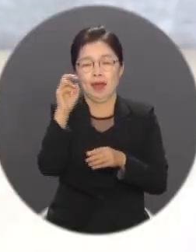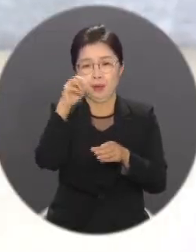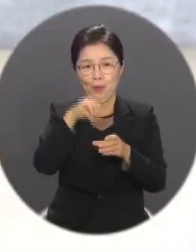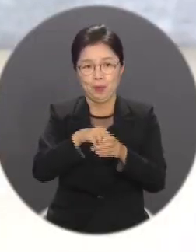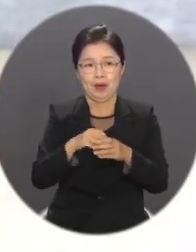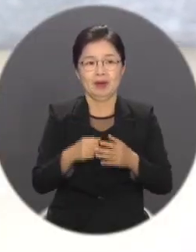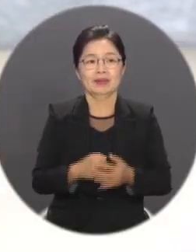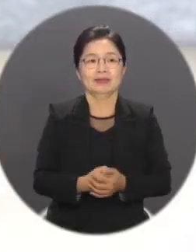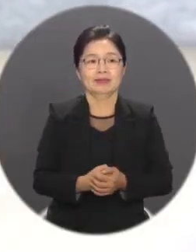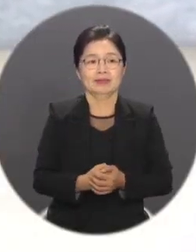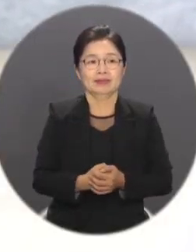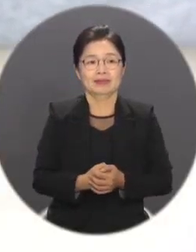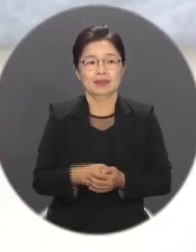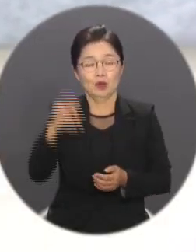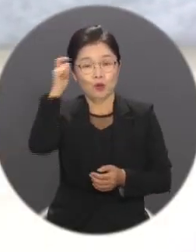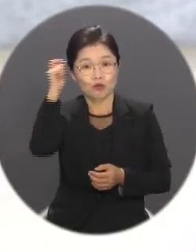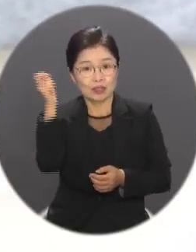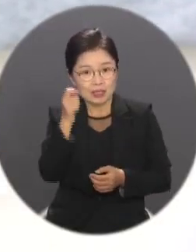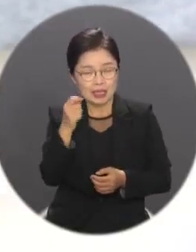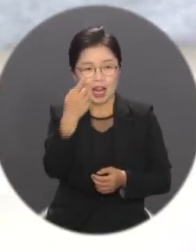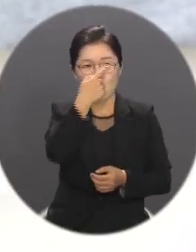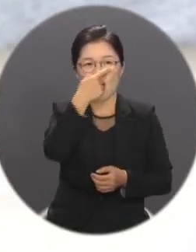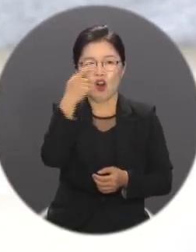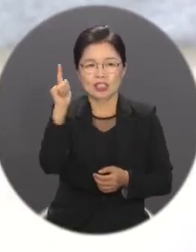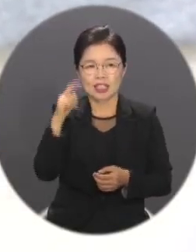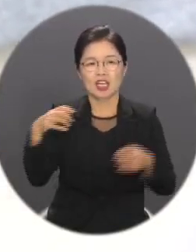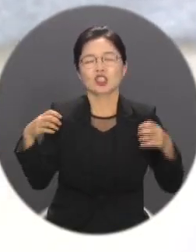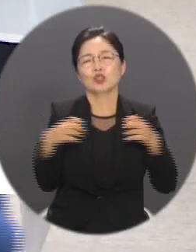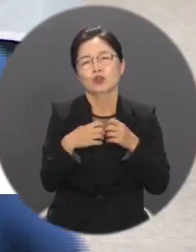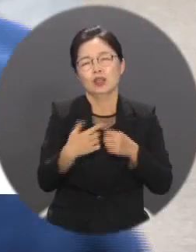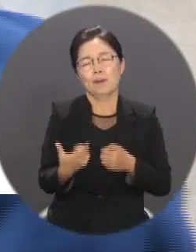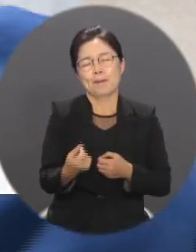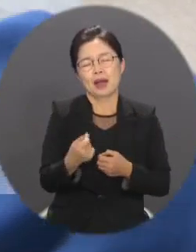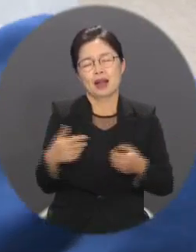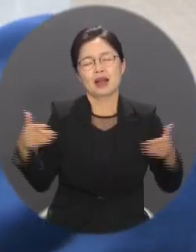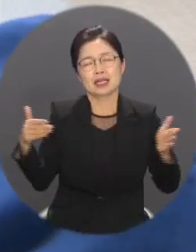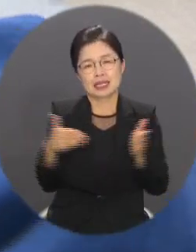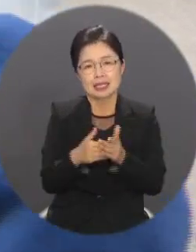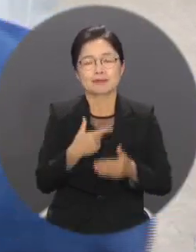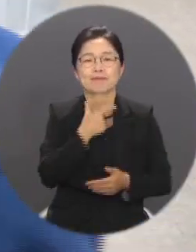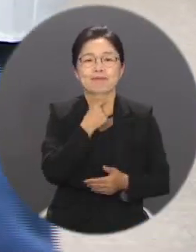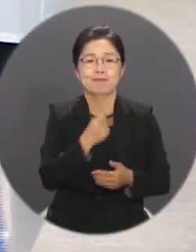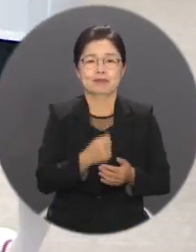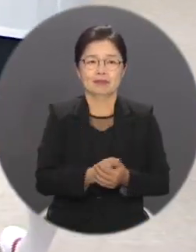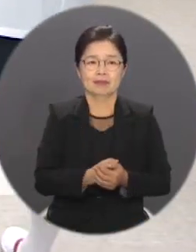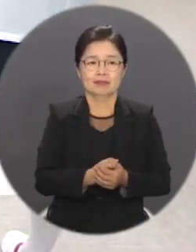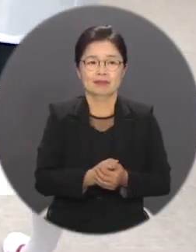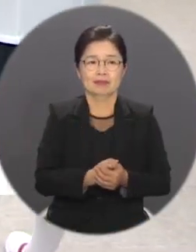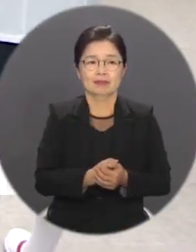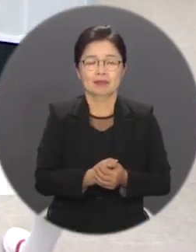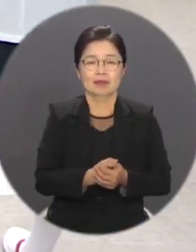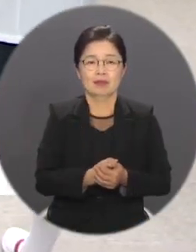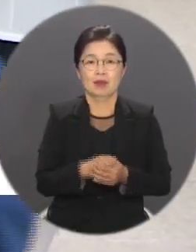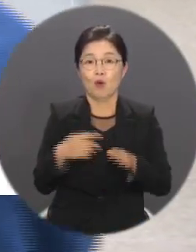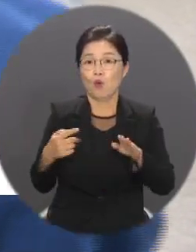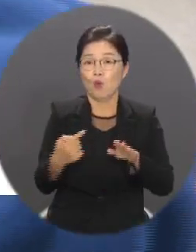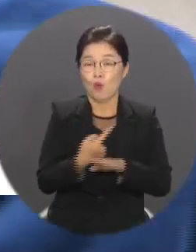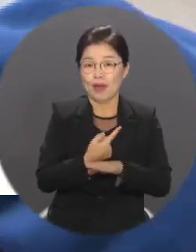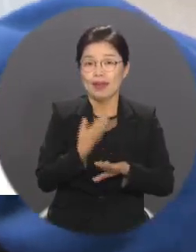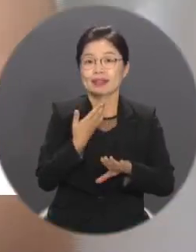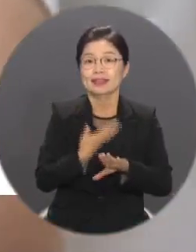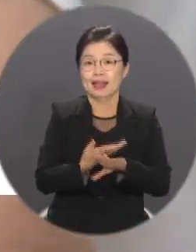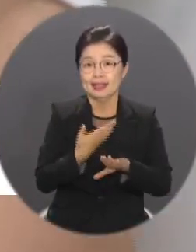야 흉 톱 라인 하고 크레인 님프 스트레스 사건 켈스 합창은 러시아 우즈베키스탄 등에서 온